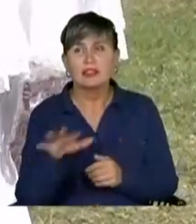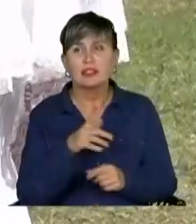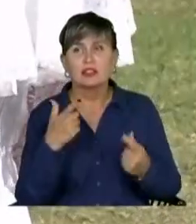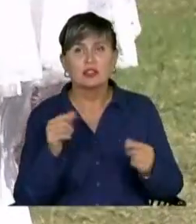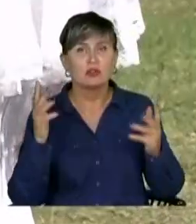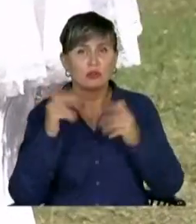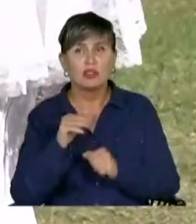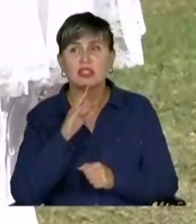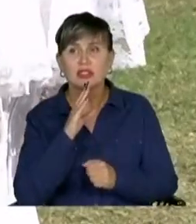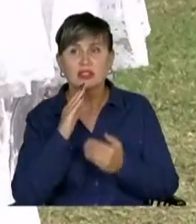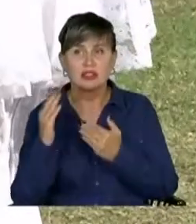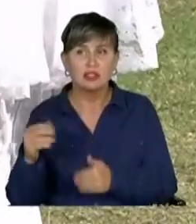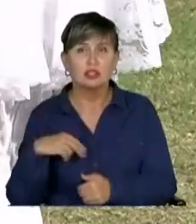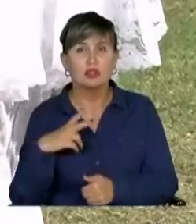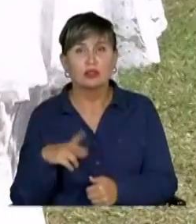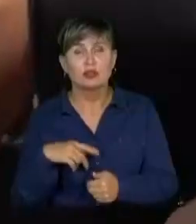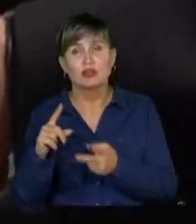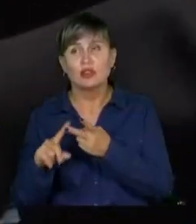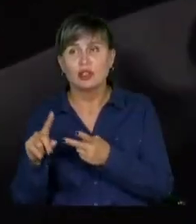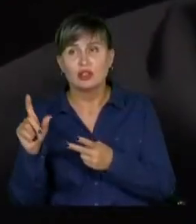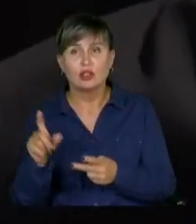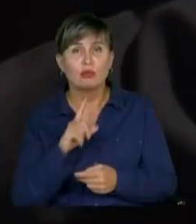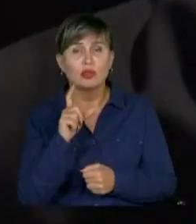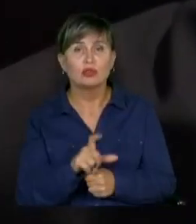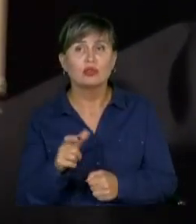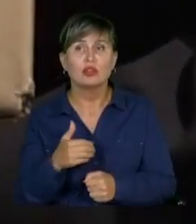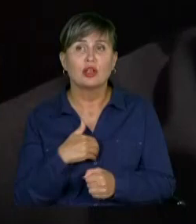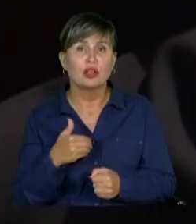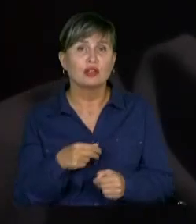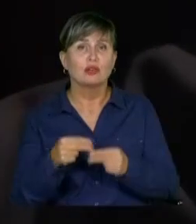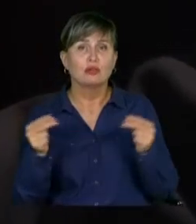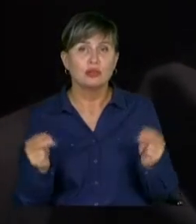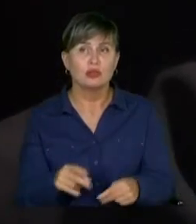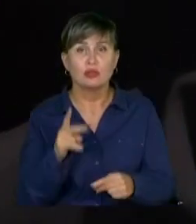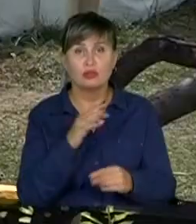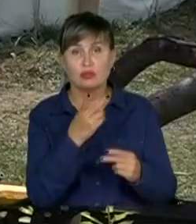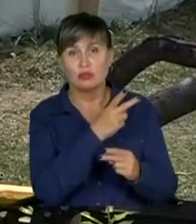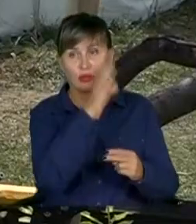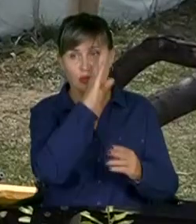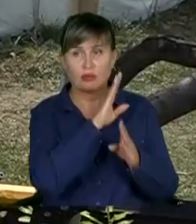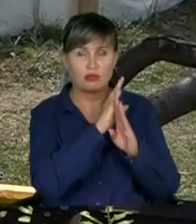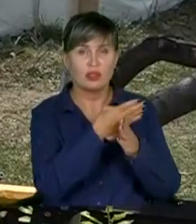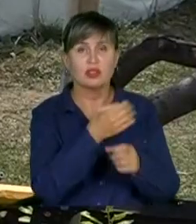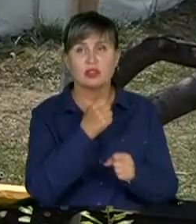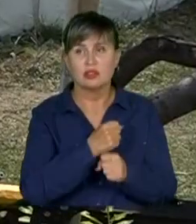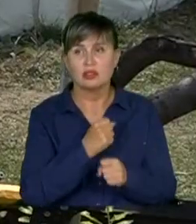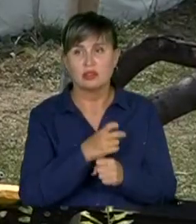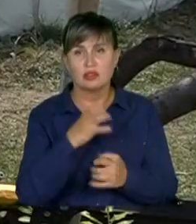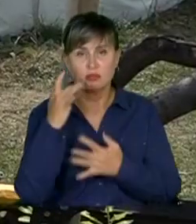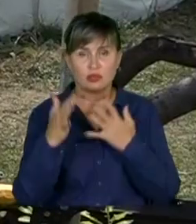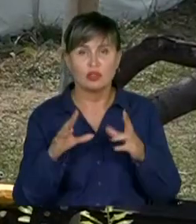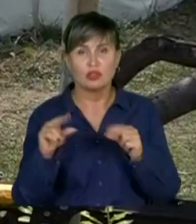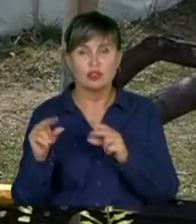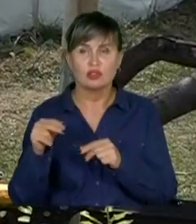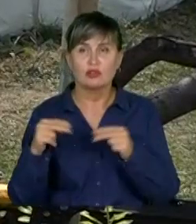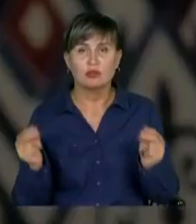в девушку Толкан, дочь второго аксакала. Молодые люди хотят обручиться, но вражда отцов грозит поставить крест на мечтах о счастливом